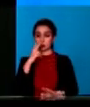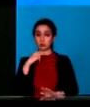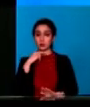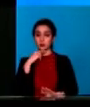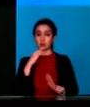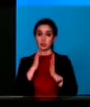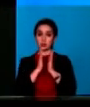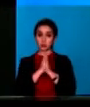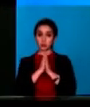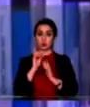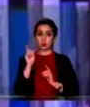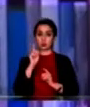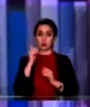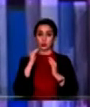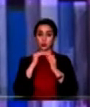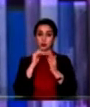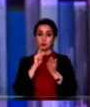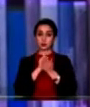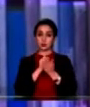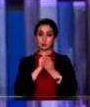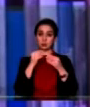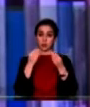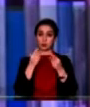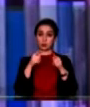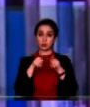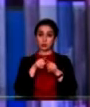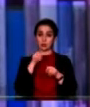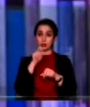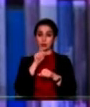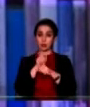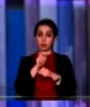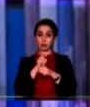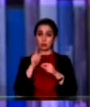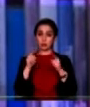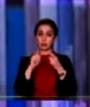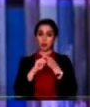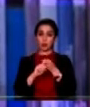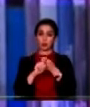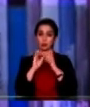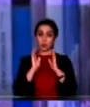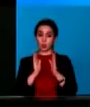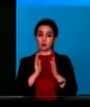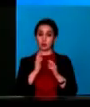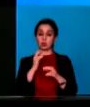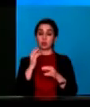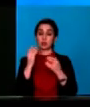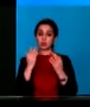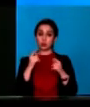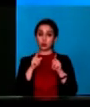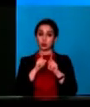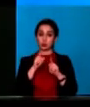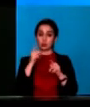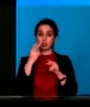bo'lishingizni so'rardim, chunki uyga beradigan vazifam aynan shu topshiriq bilan bog'liq bo'ladi. Demak, biz shunday